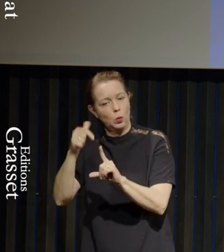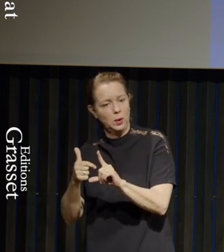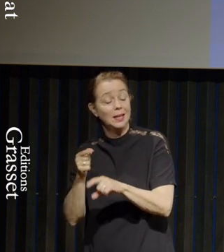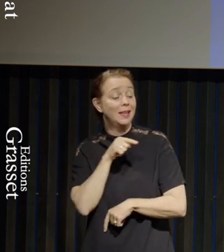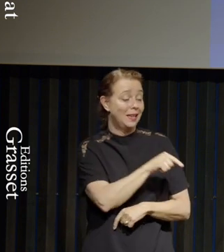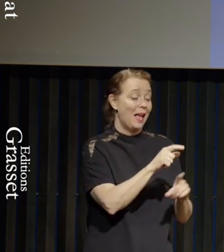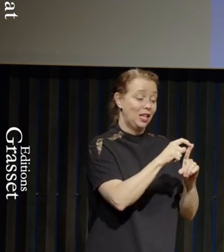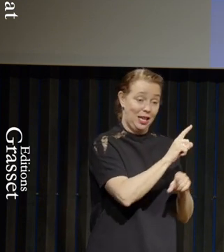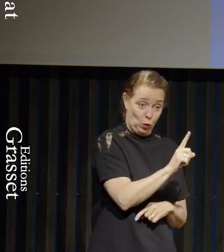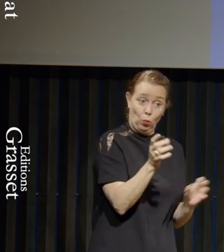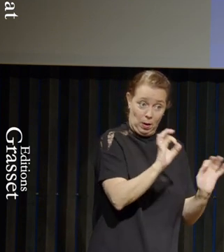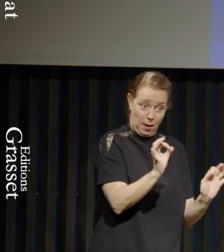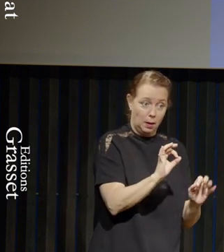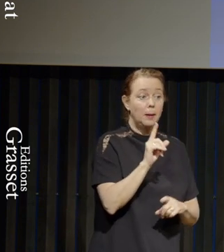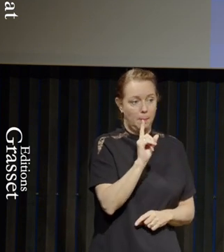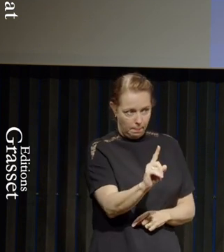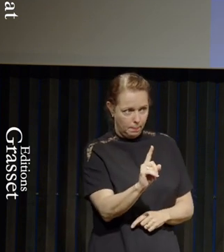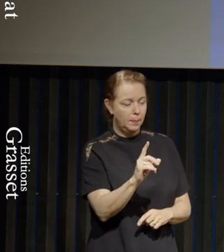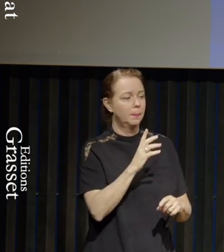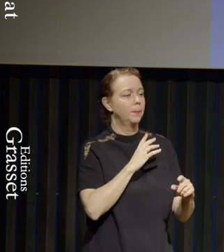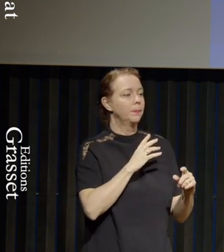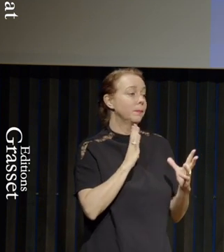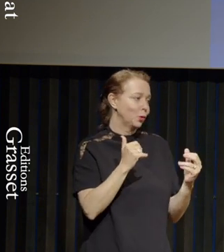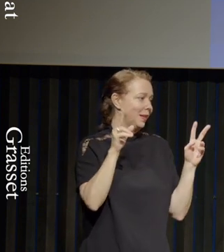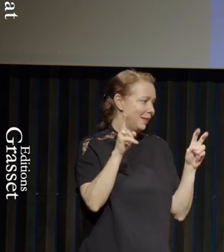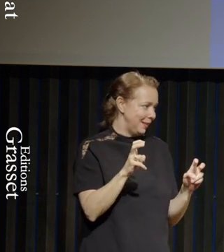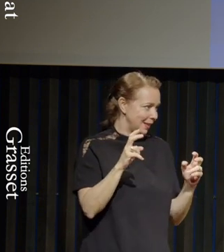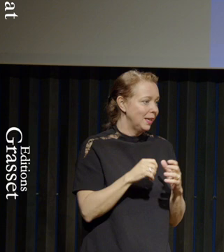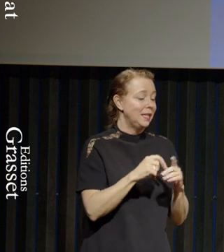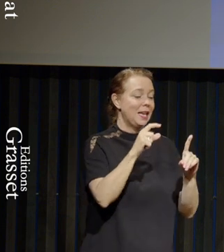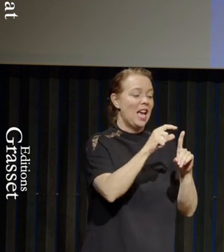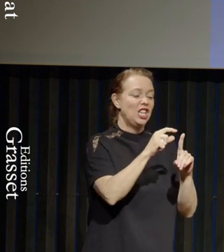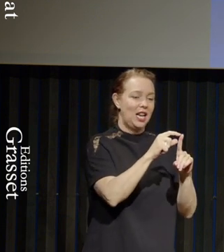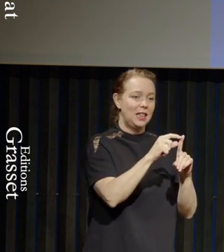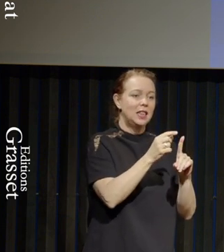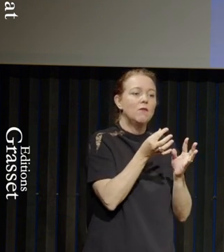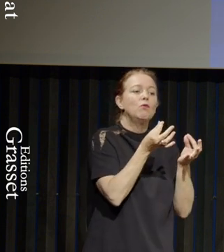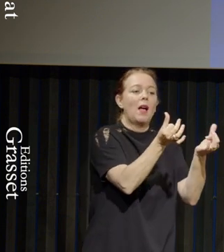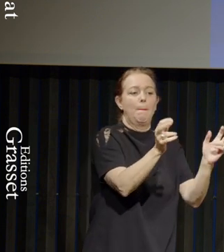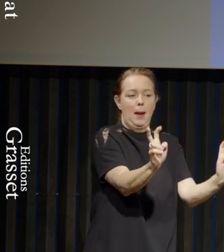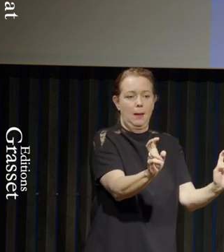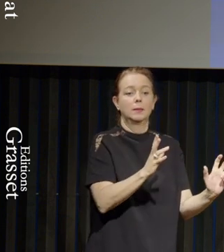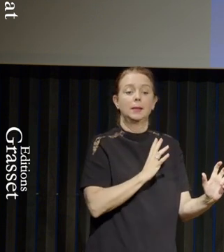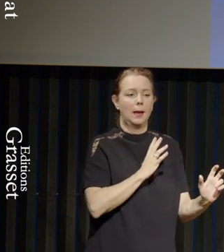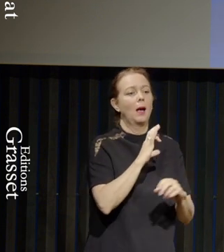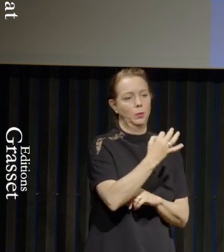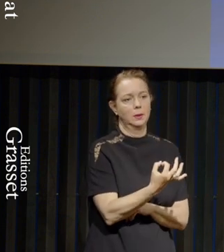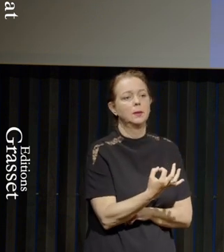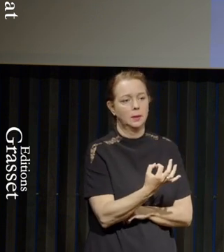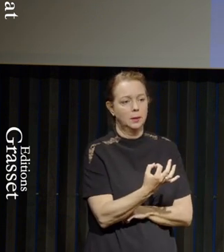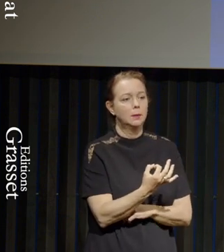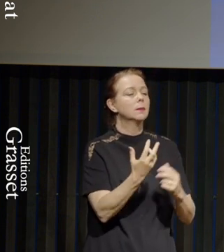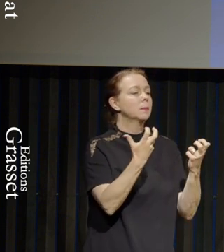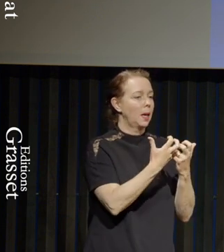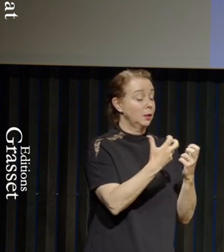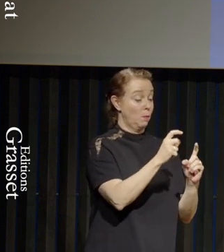qui sont, et qui reprennent le titre de notre rencontre aujourd'hui, des gènes de vulnérabilité. Ça veut dire que quand vous êtes porteur